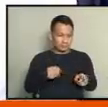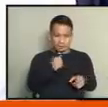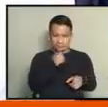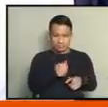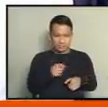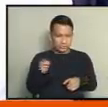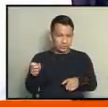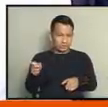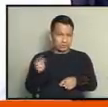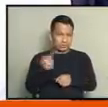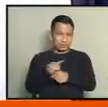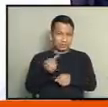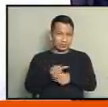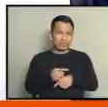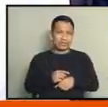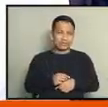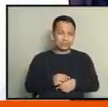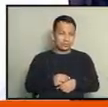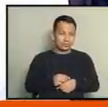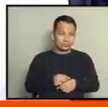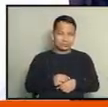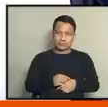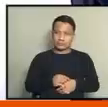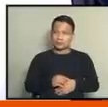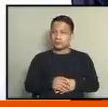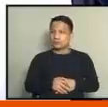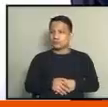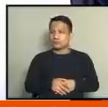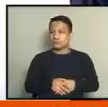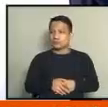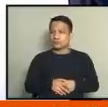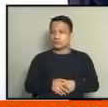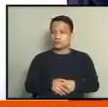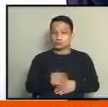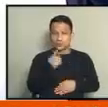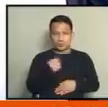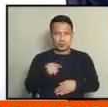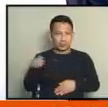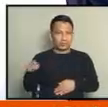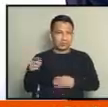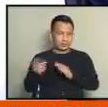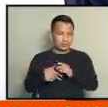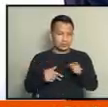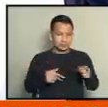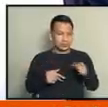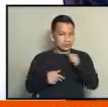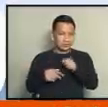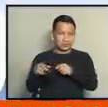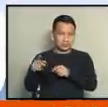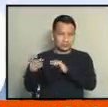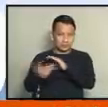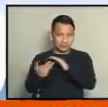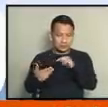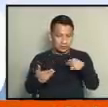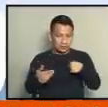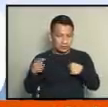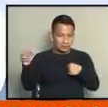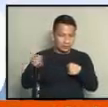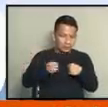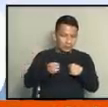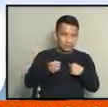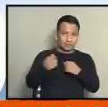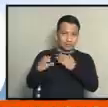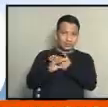naman tama yun, Sir. Piloso okay. Po. Hindi ang kliyente magbibigay ng 13 month pay, sila. Okay. Sisingil nila sa kliyente,